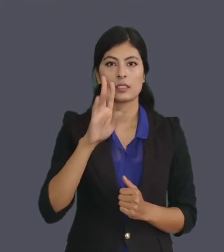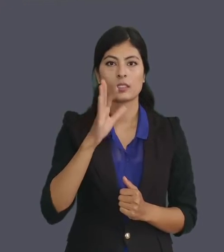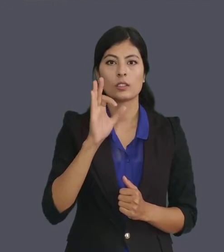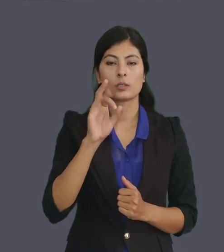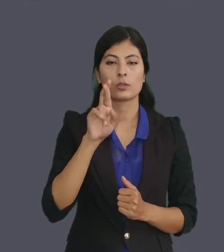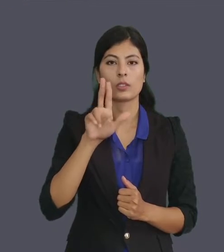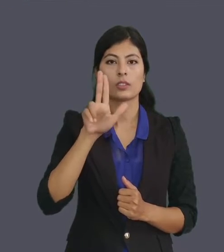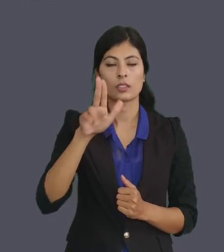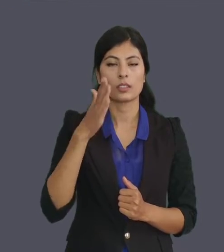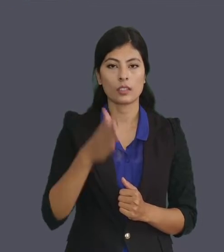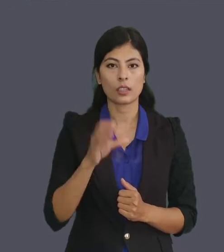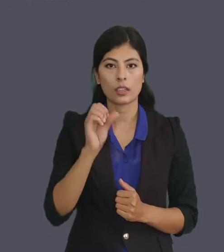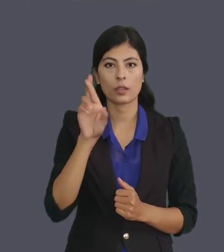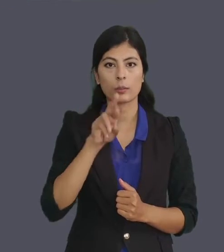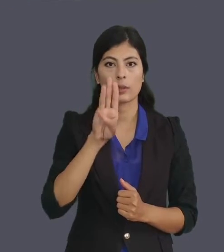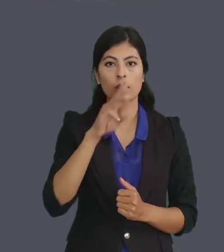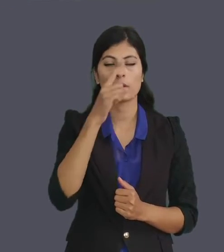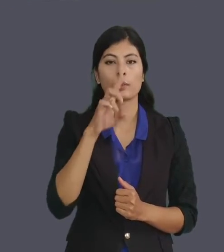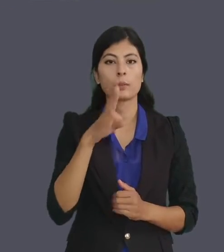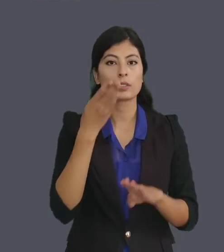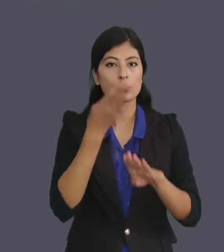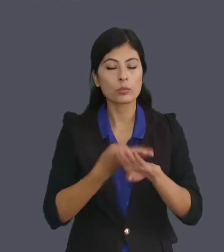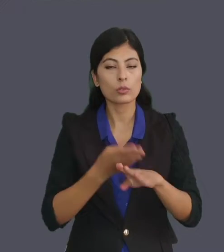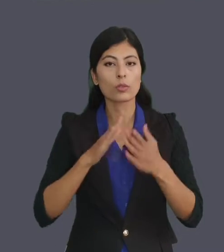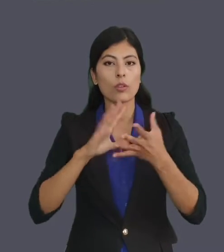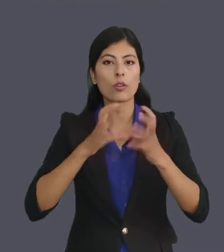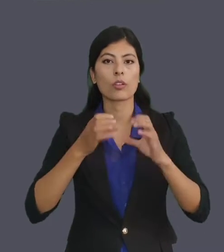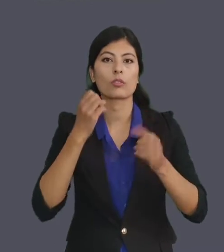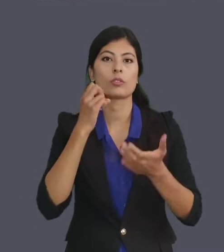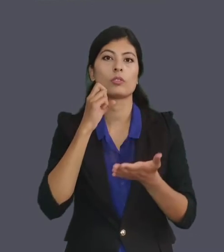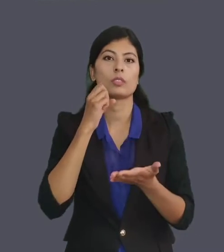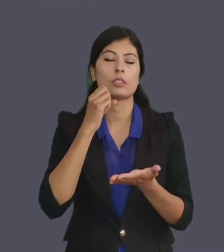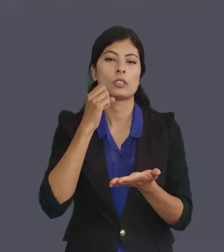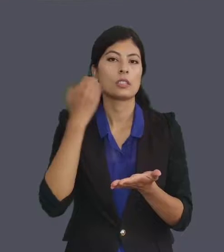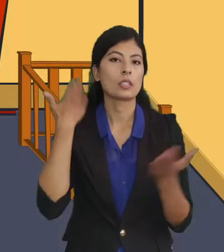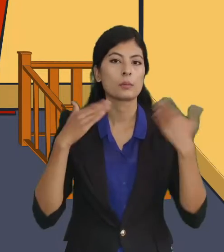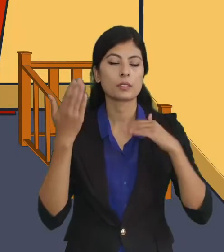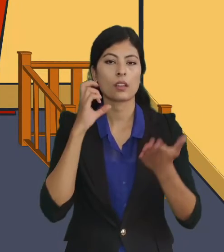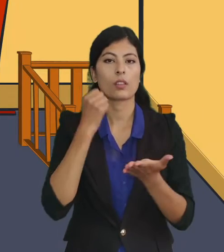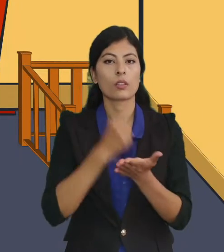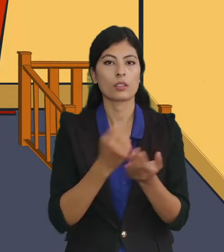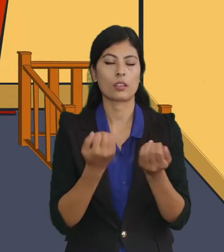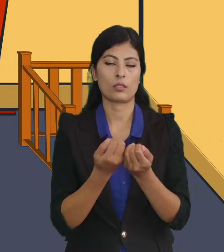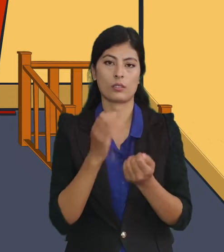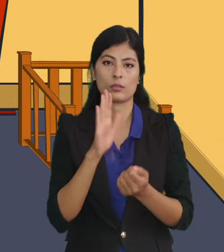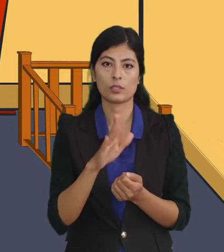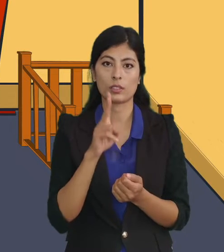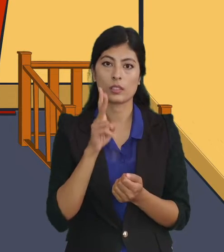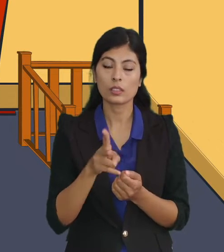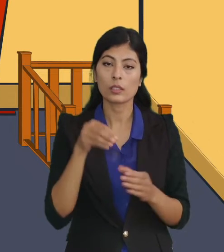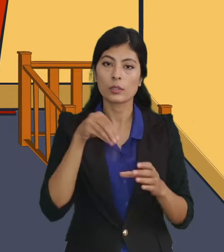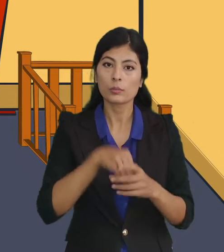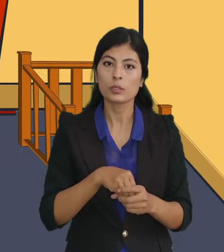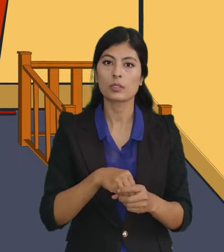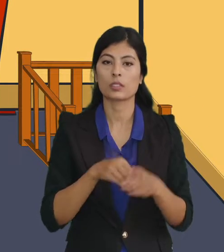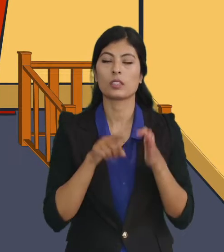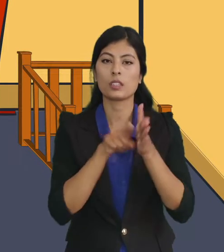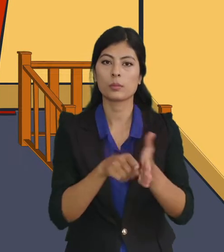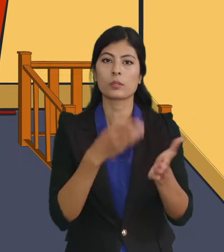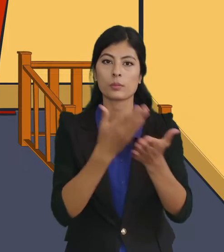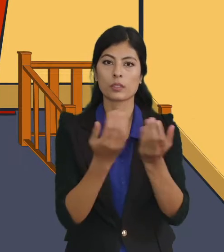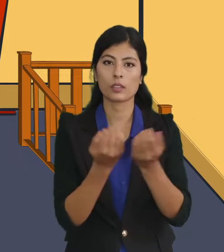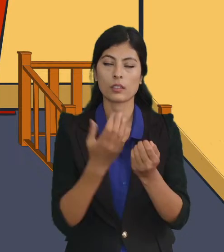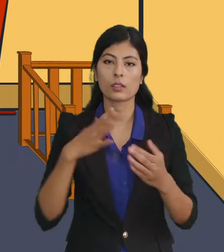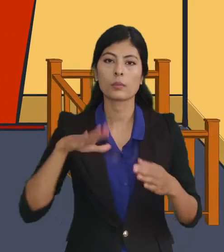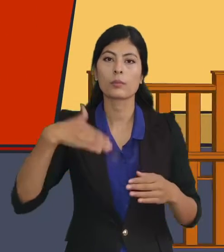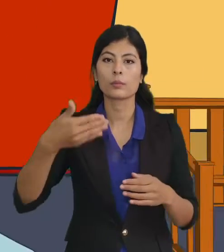ईश्वरी परमेश विरुद्ध न्यायिक समिति में घरेलू हिंसा दर्ता करबैया। न्यायिक समिति में उक्त निवेदन पेश भेला बाद